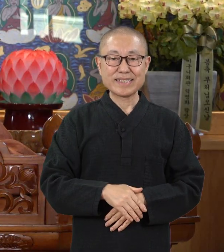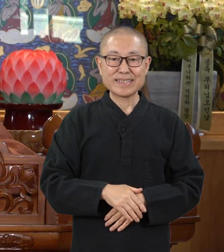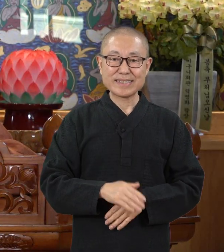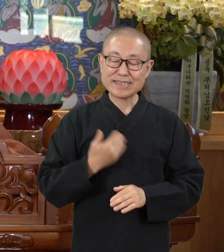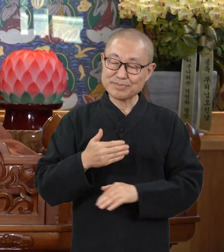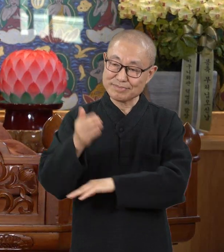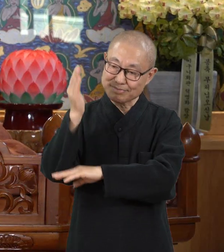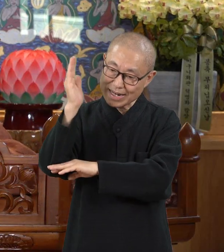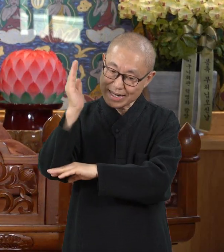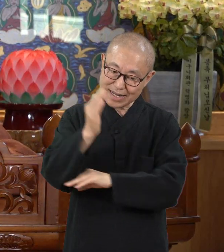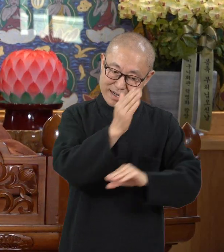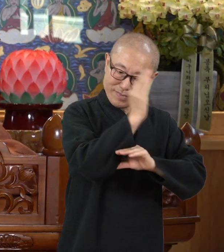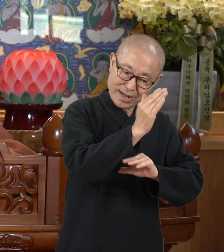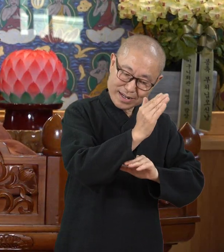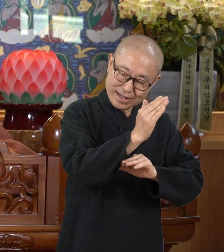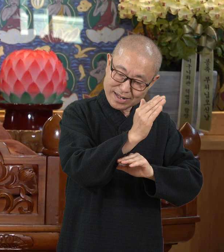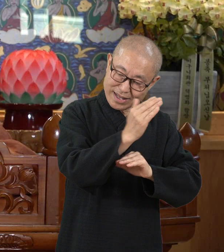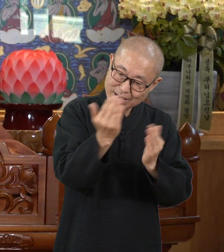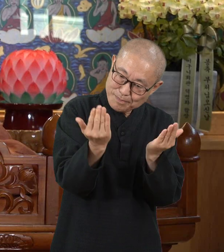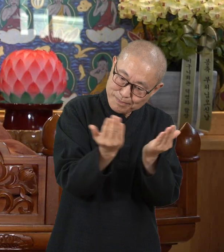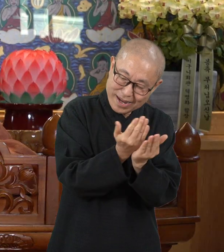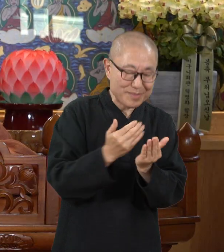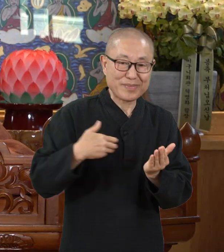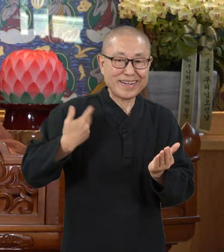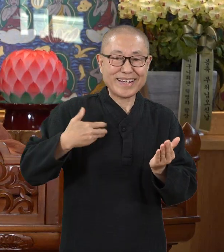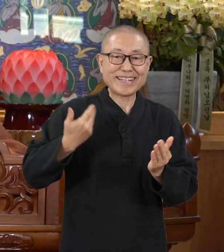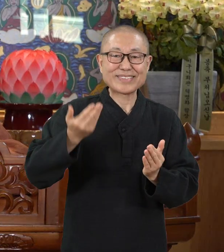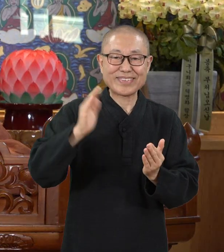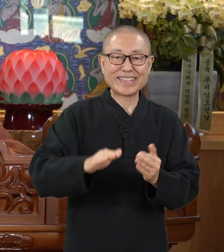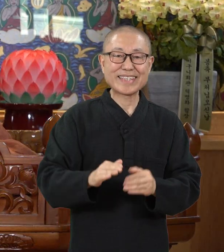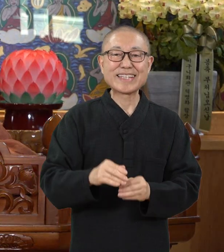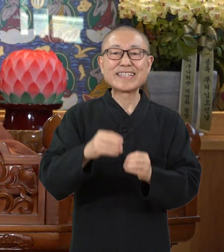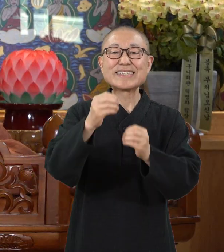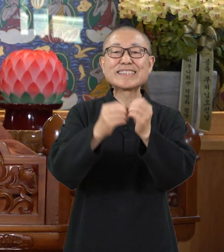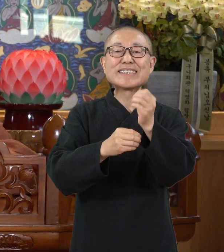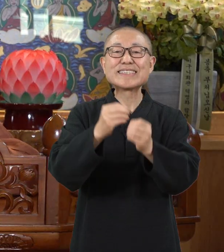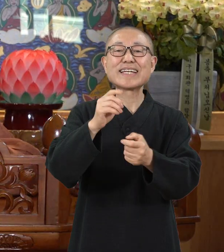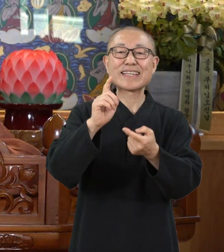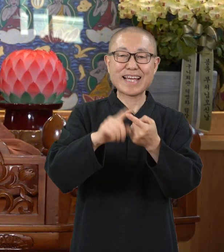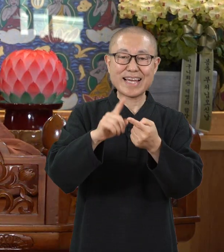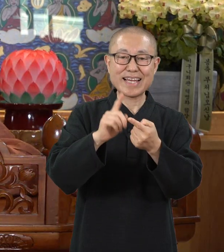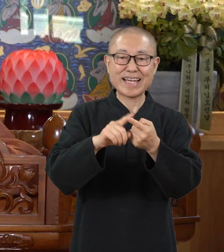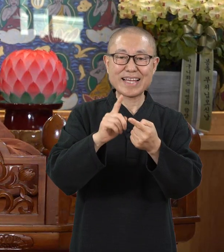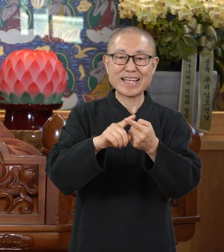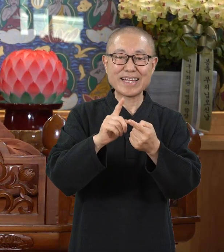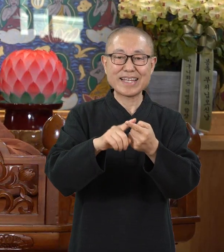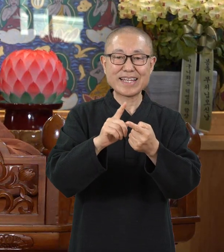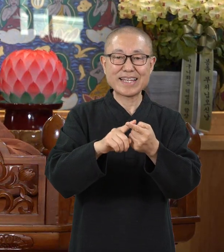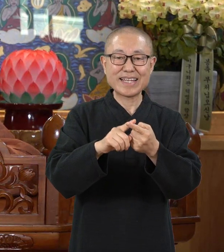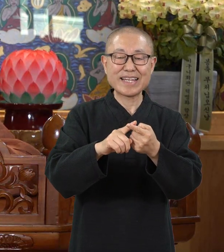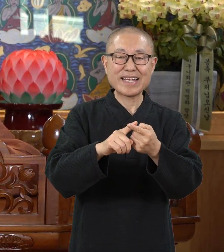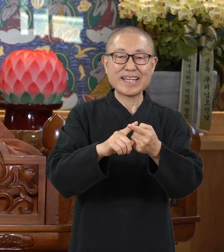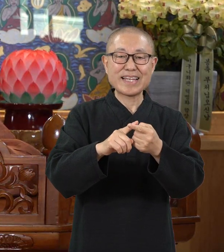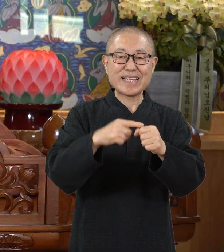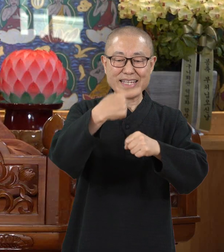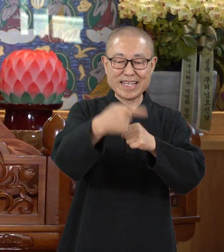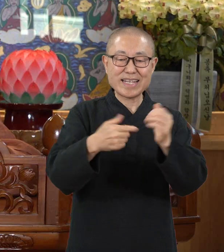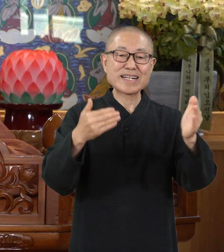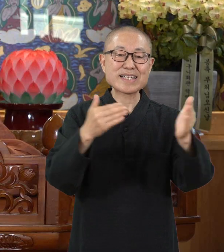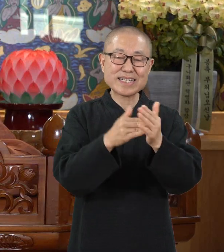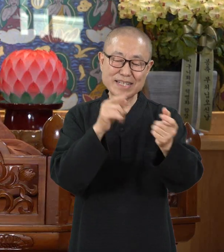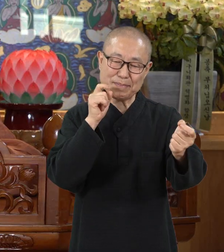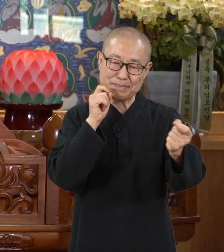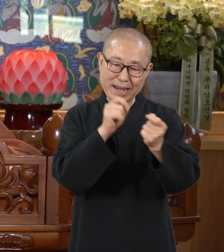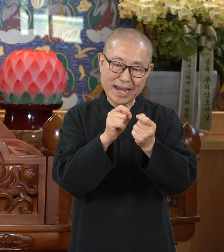잘 이어지는지는 모르겠습니다만, 제가 그 시에 저무는 병술년 이렇게 시작을